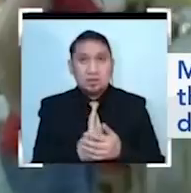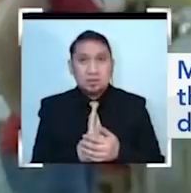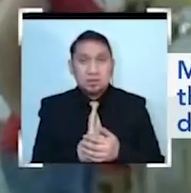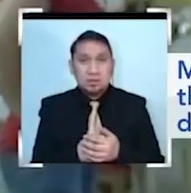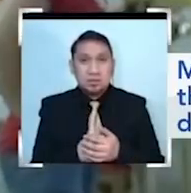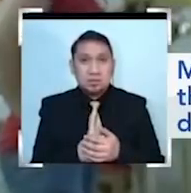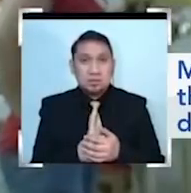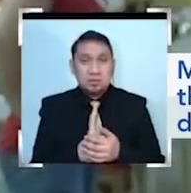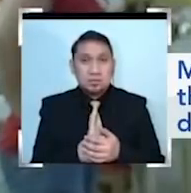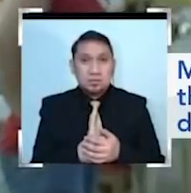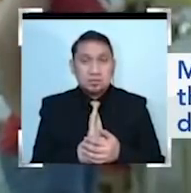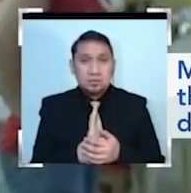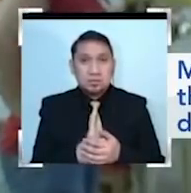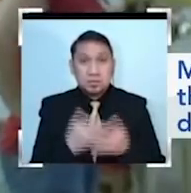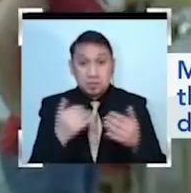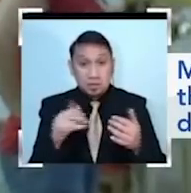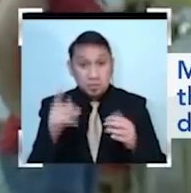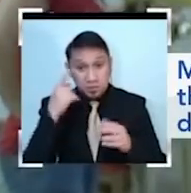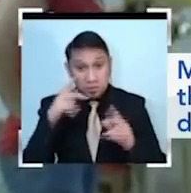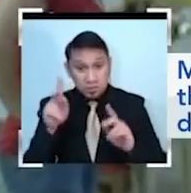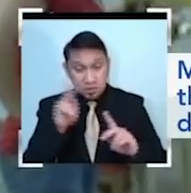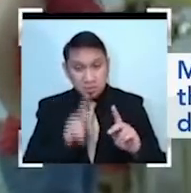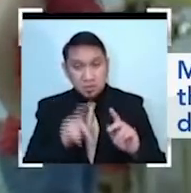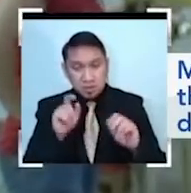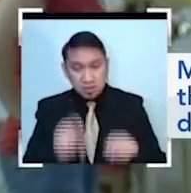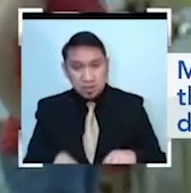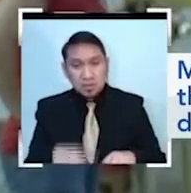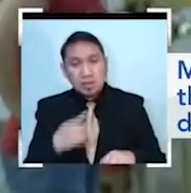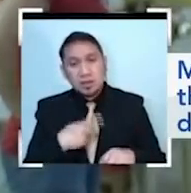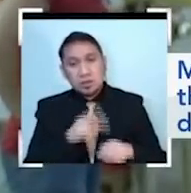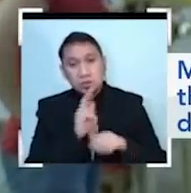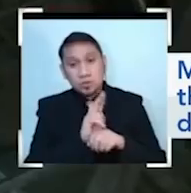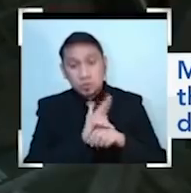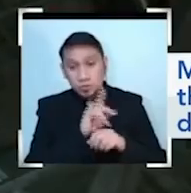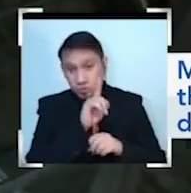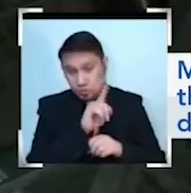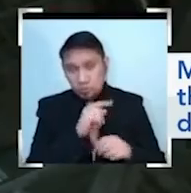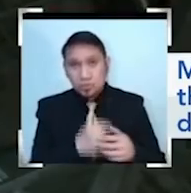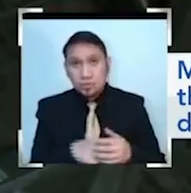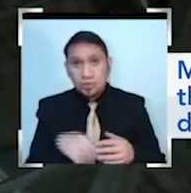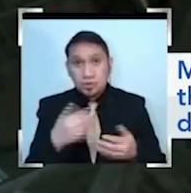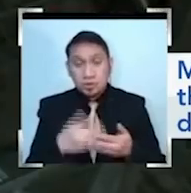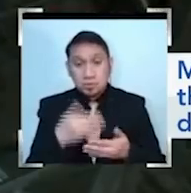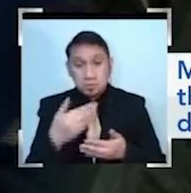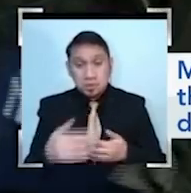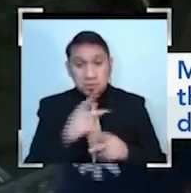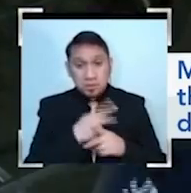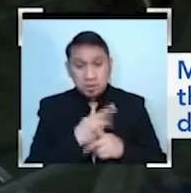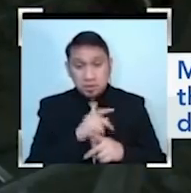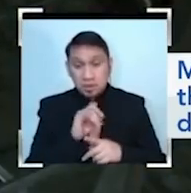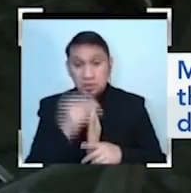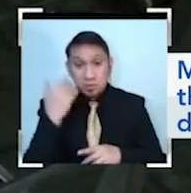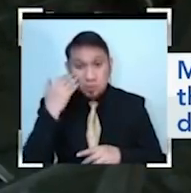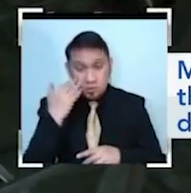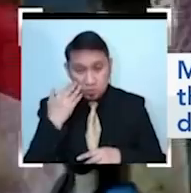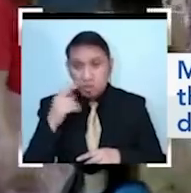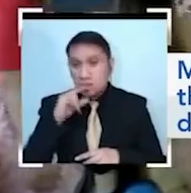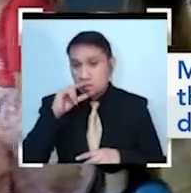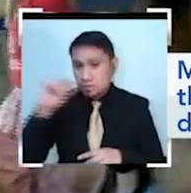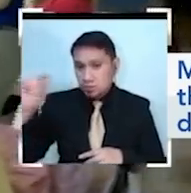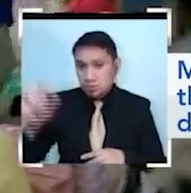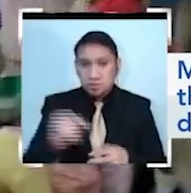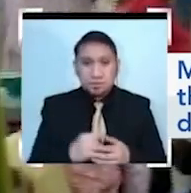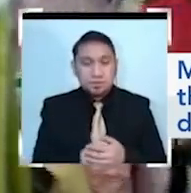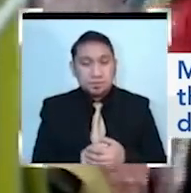binayaran. Sa mga mamimili, ugaliing ipatong sa timbangan ng bayan ang nabiling produkto at kung kulang, i-report na sa market supervisor.